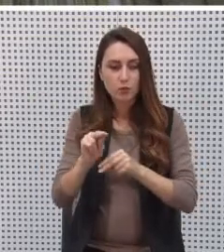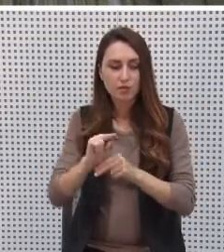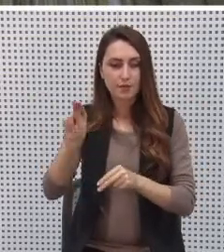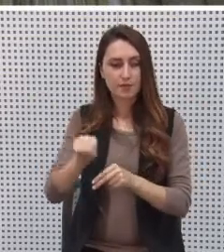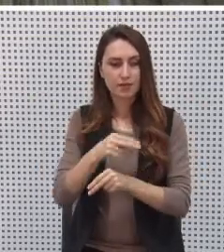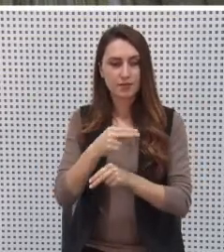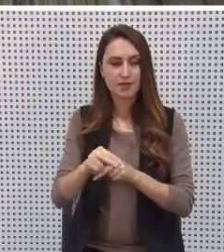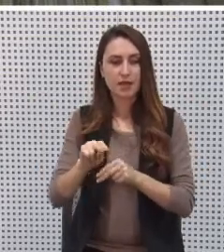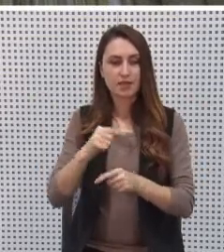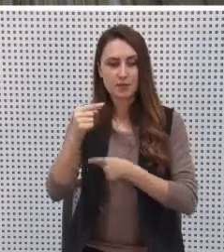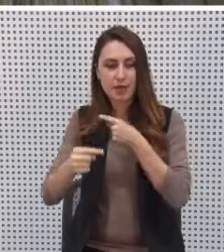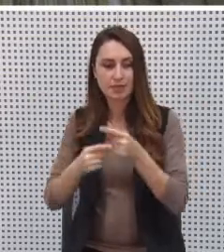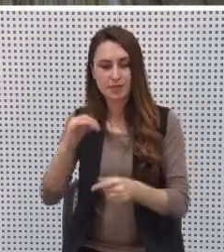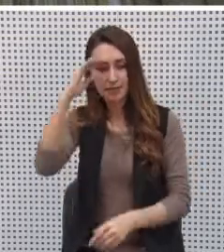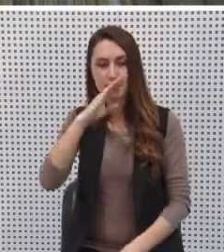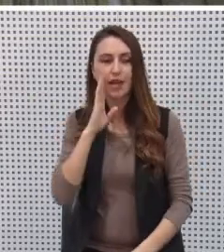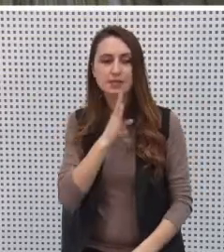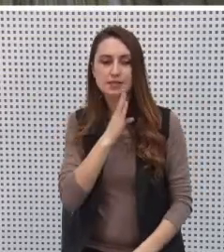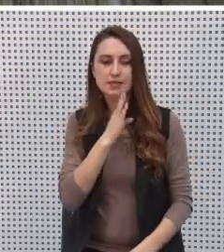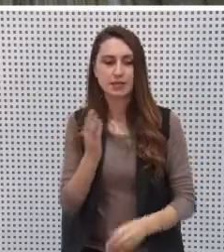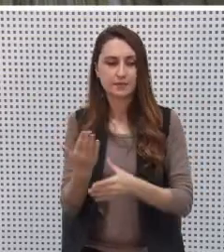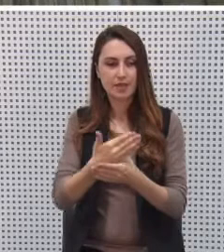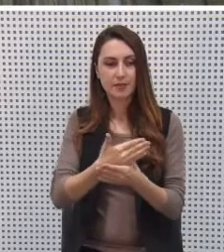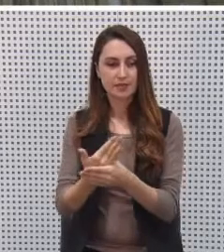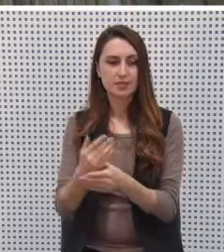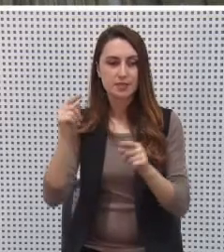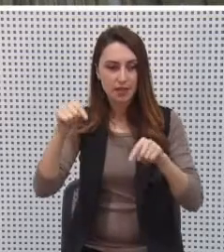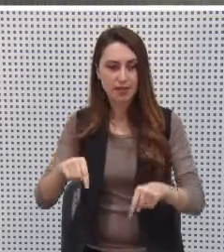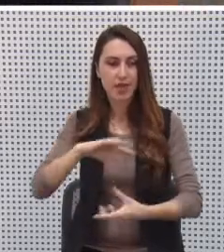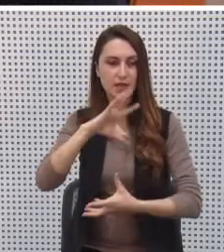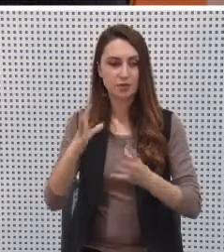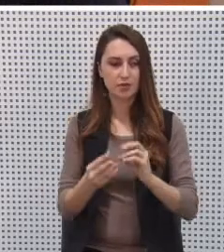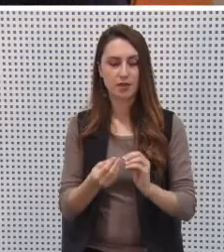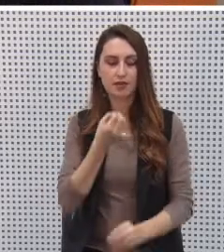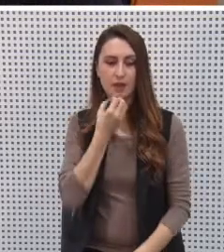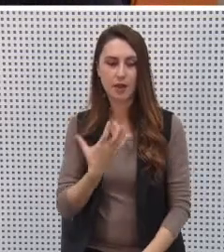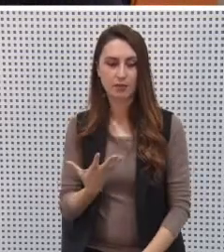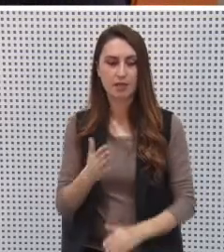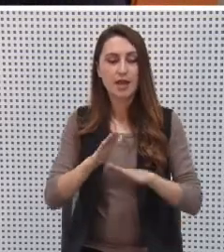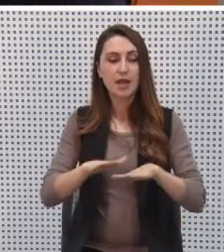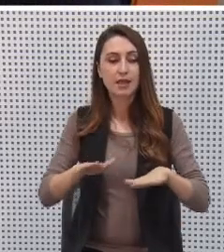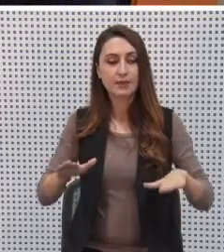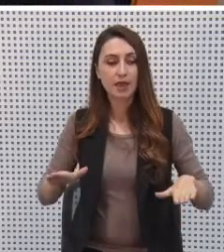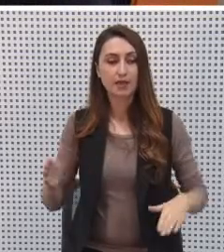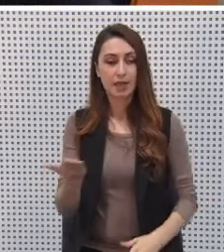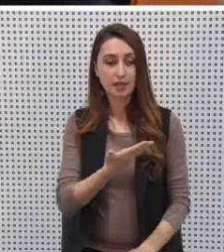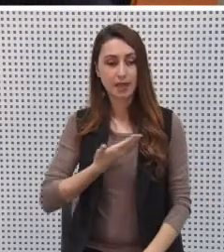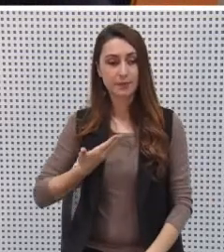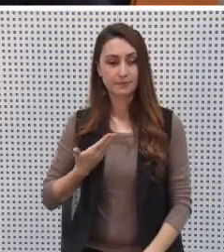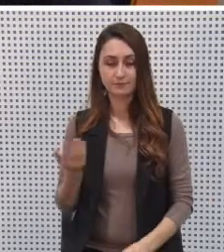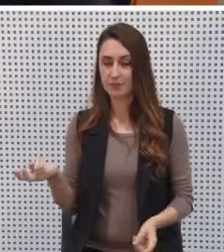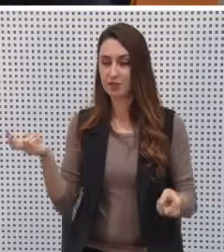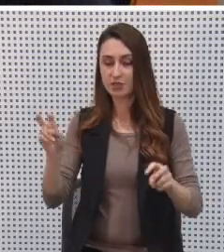родители. Вот это все во взаимосвязи, вот тогда результат хороший. Ребята, к нам